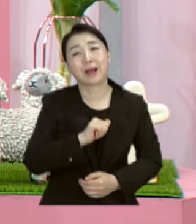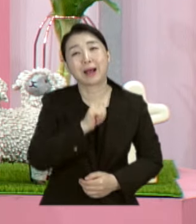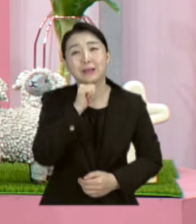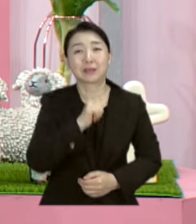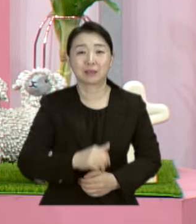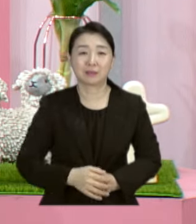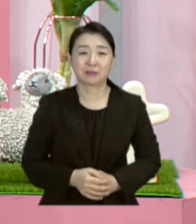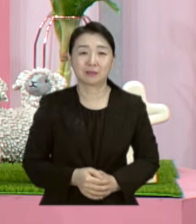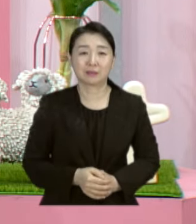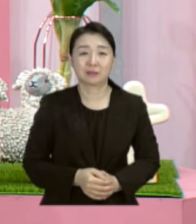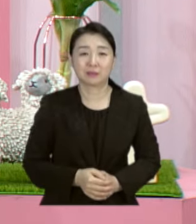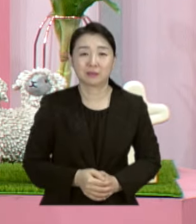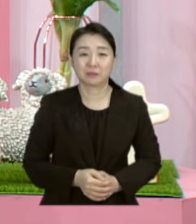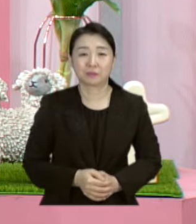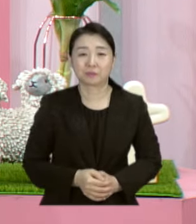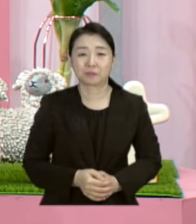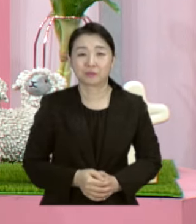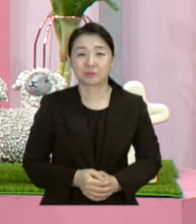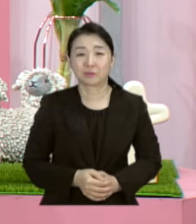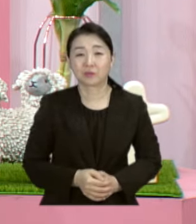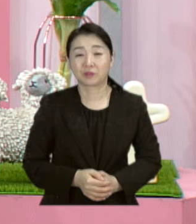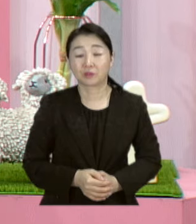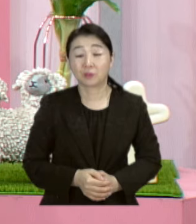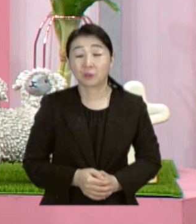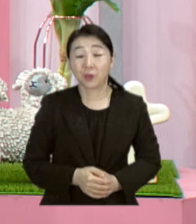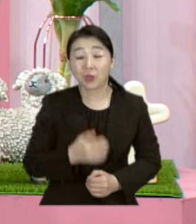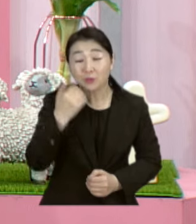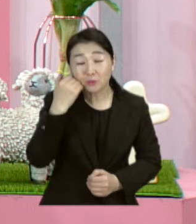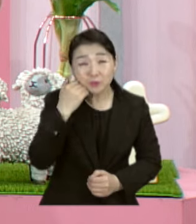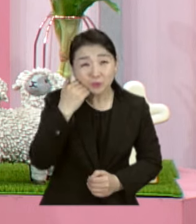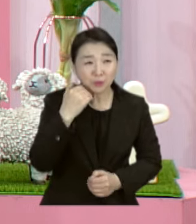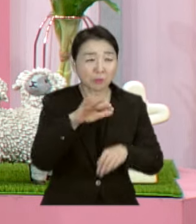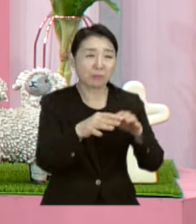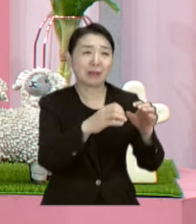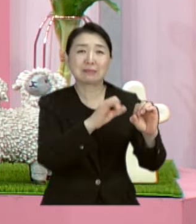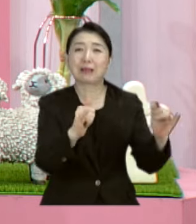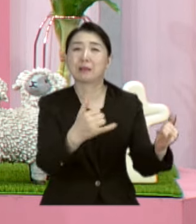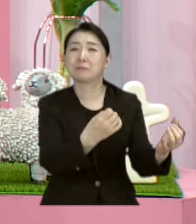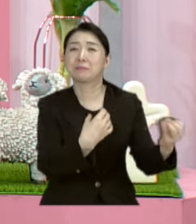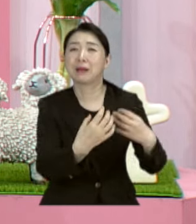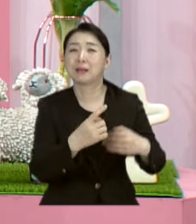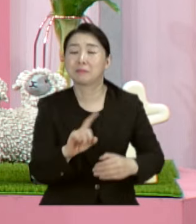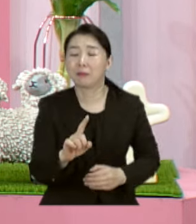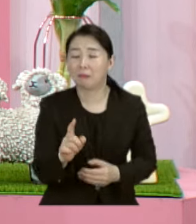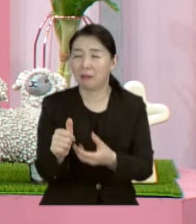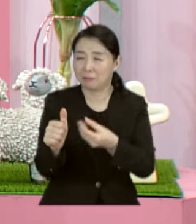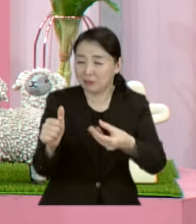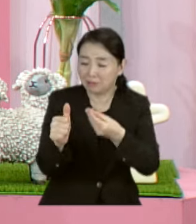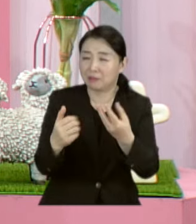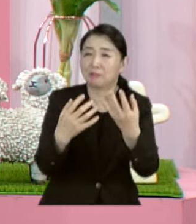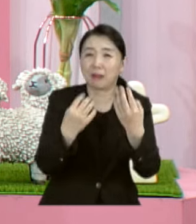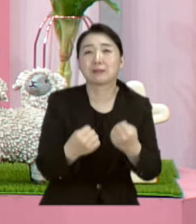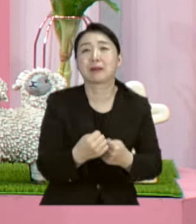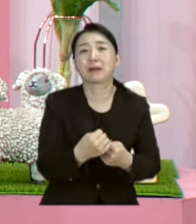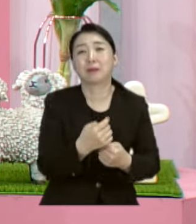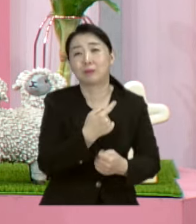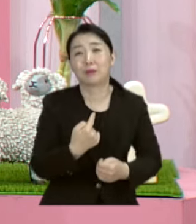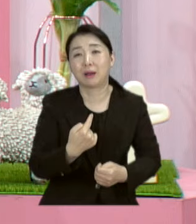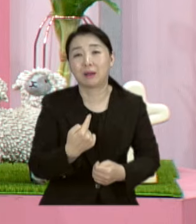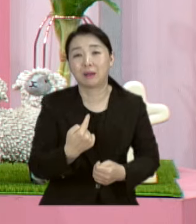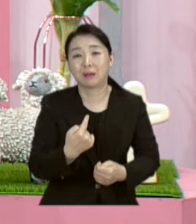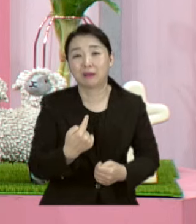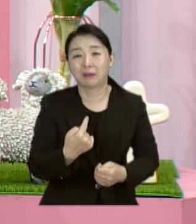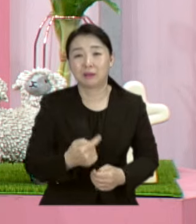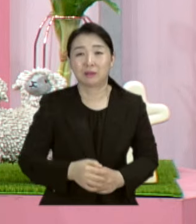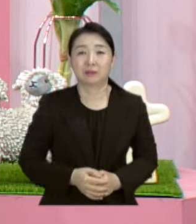뭐 누가 이렇게 그 고향에 가야 된다. 교우들 가운데 그 주위 사람들, 마을 사람들도 네. 오기도 하고 뭐 돈 빌리러 오는 거야.